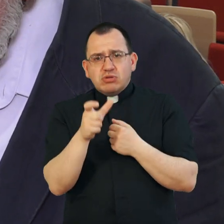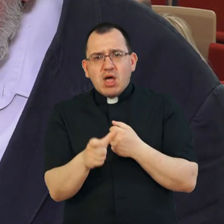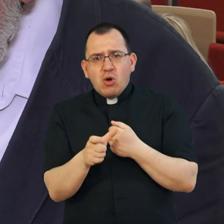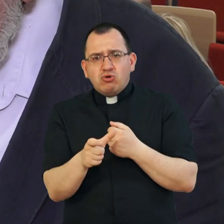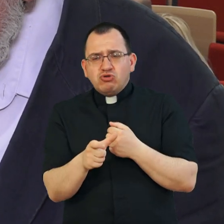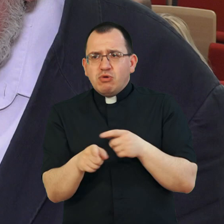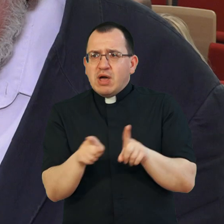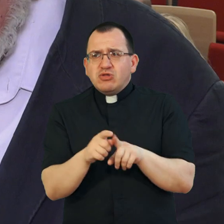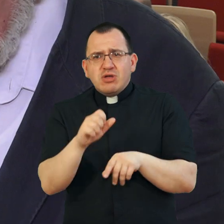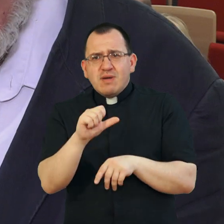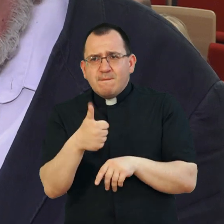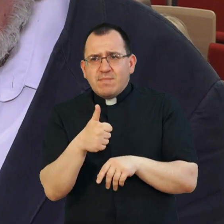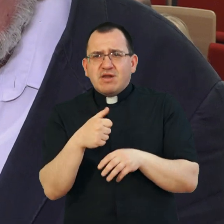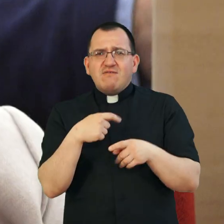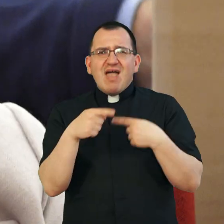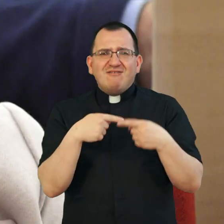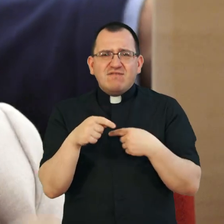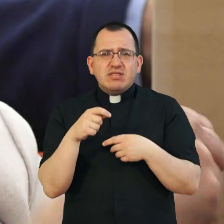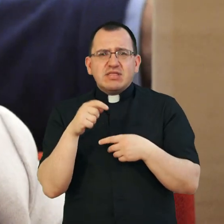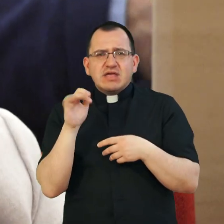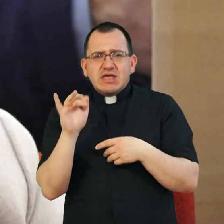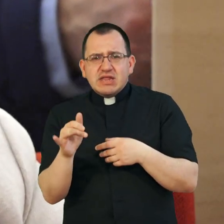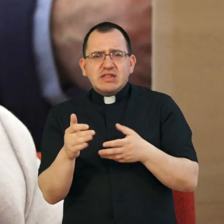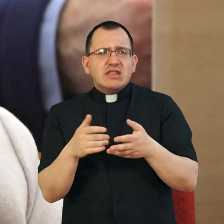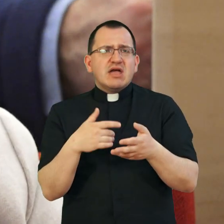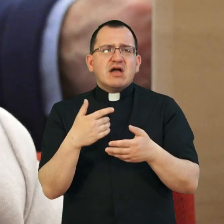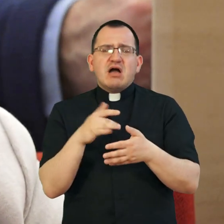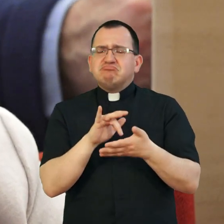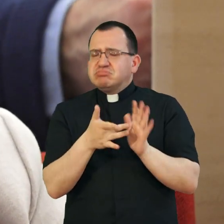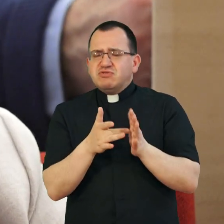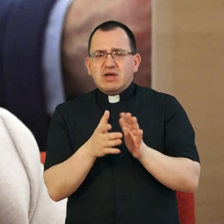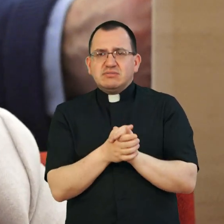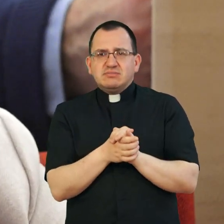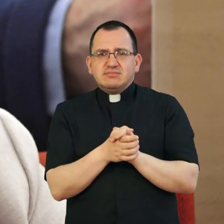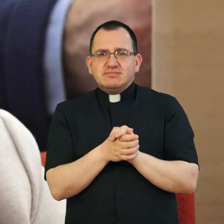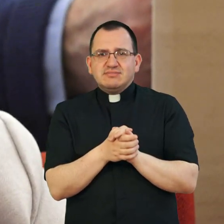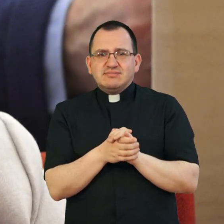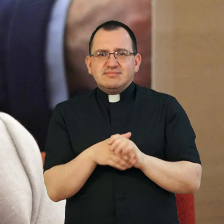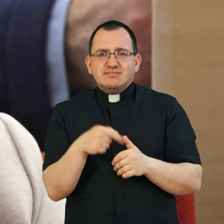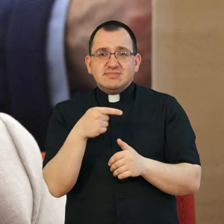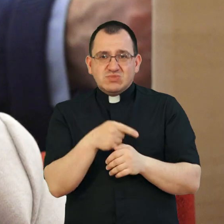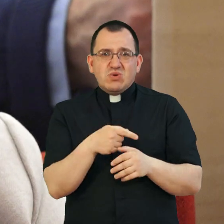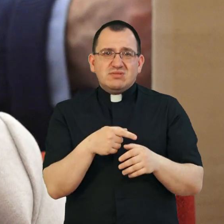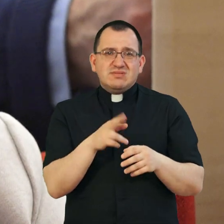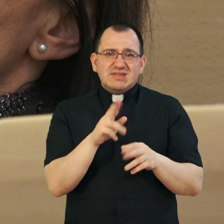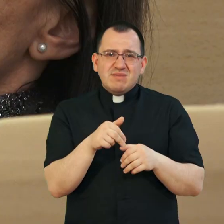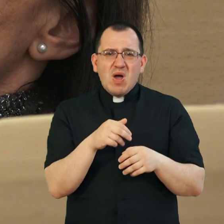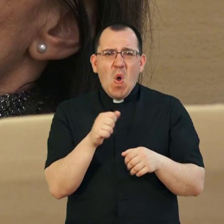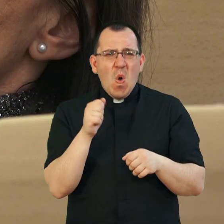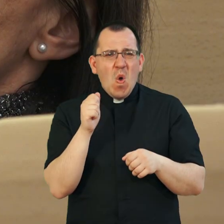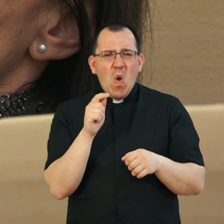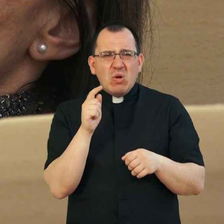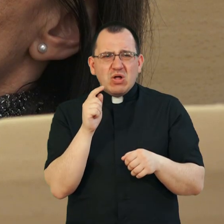prvi filmski kritičar i tako dalje, između dva rata. On je poslije za vrijeme komunizma doživio to što je